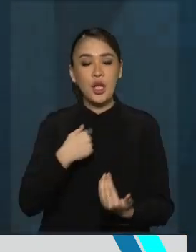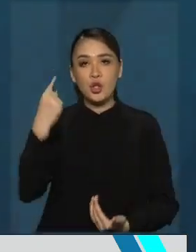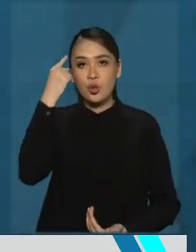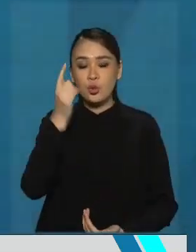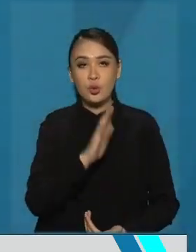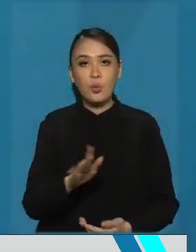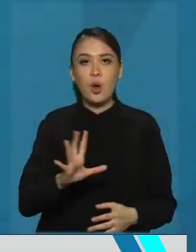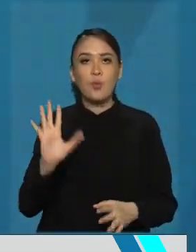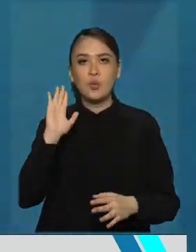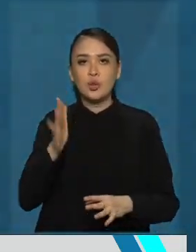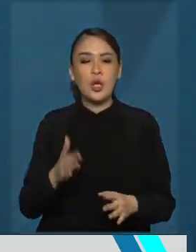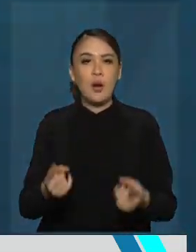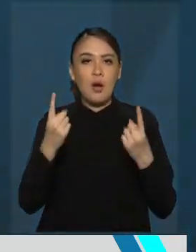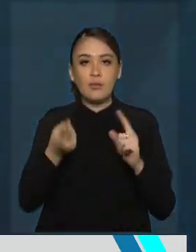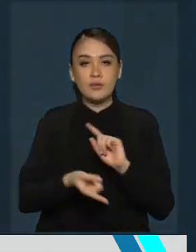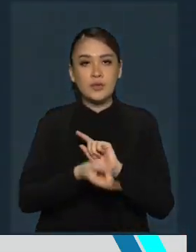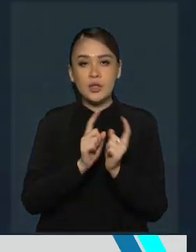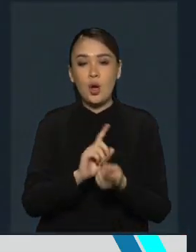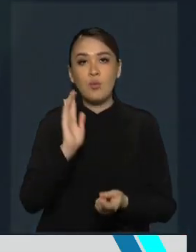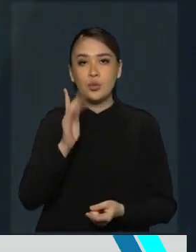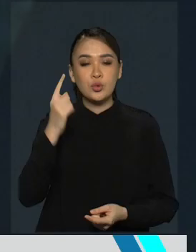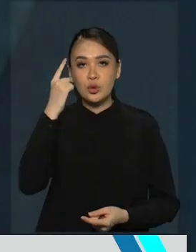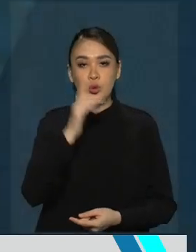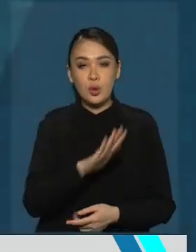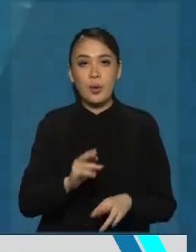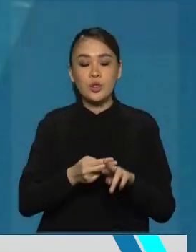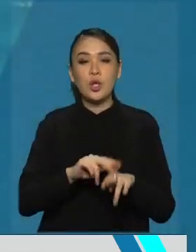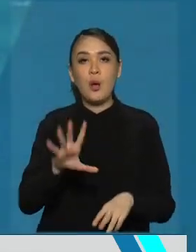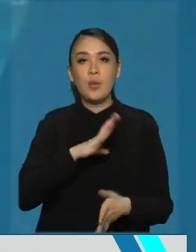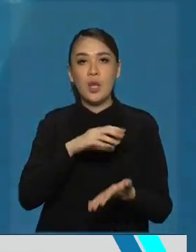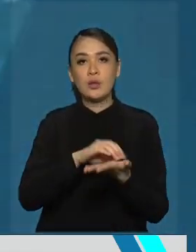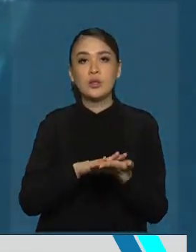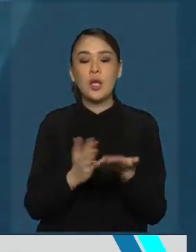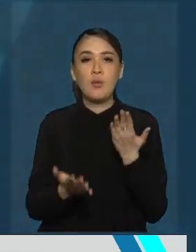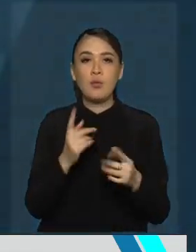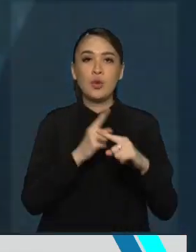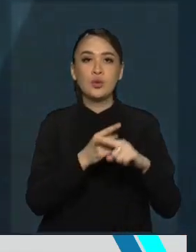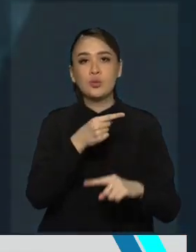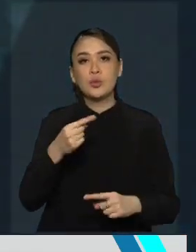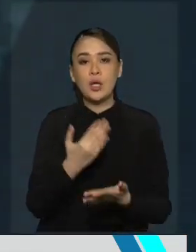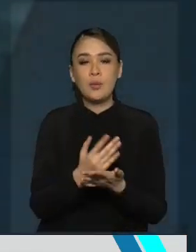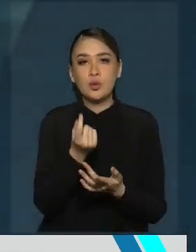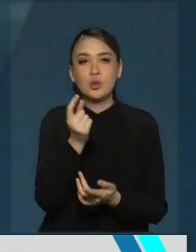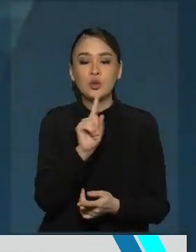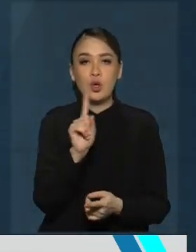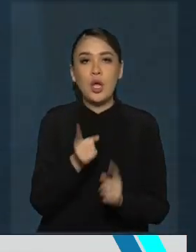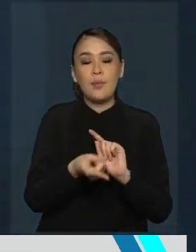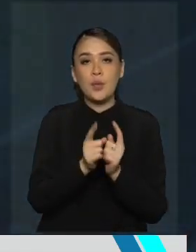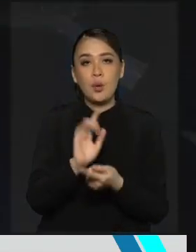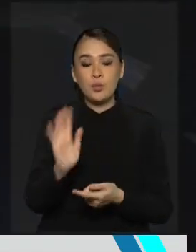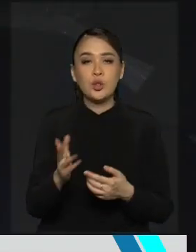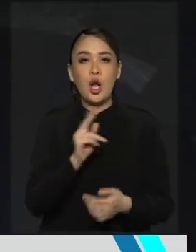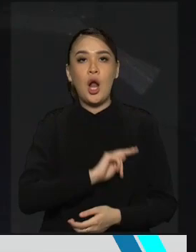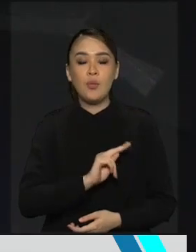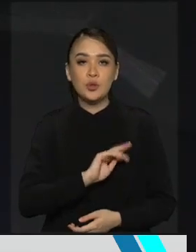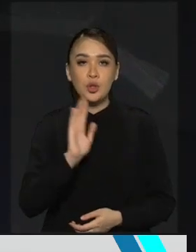какие-то кардинальные перемены в этом составе. Я думаю, плюс-минус что-то поменяется, будет вестись работа,